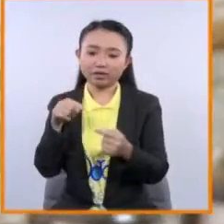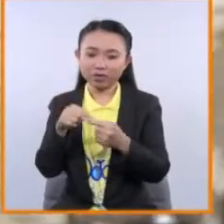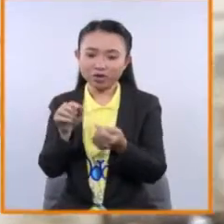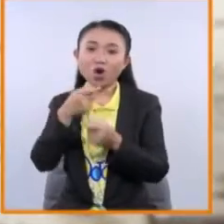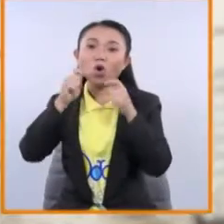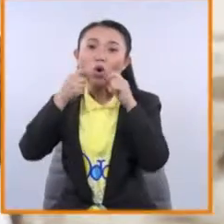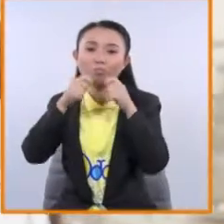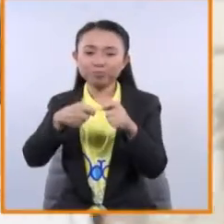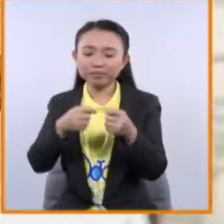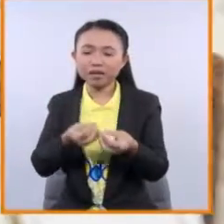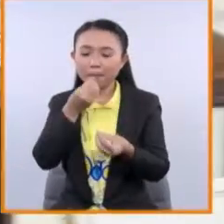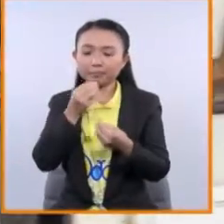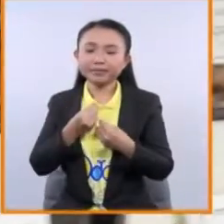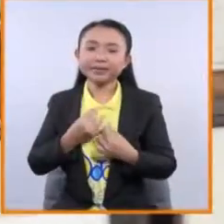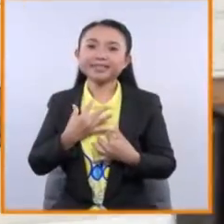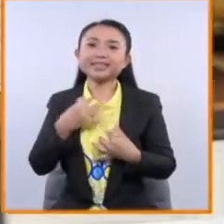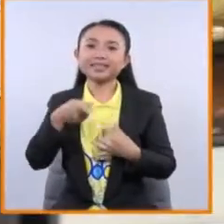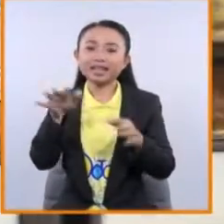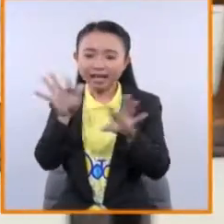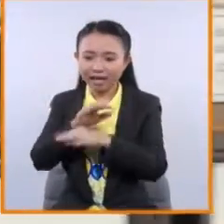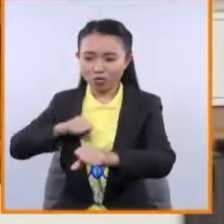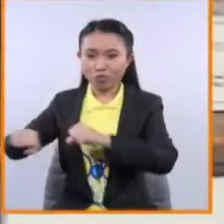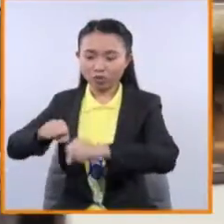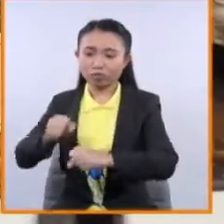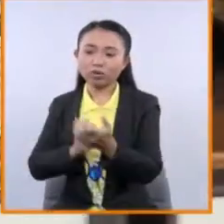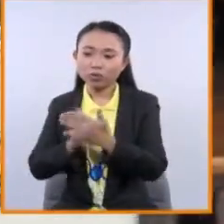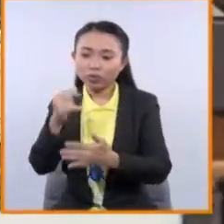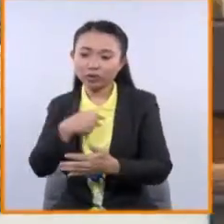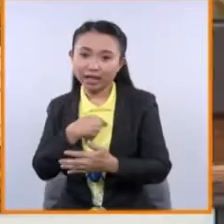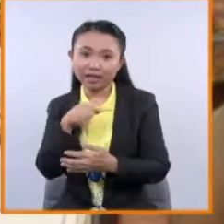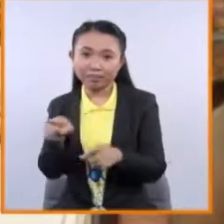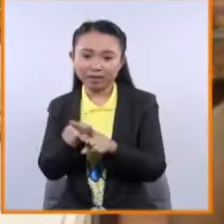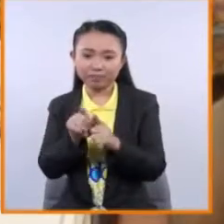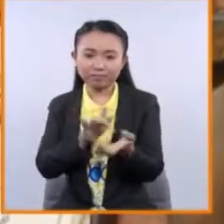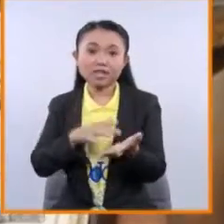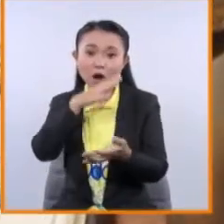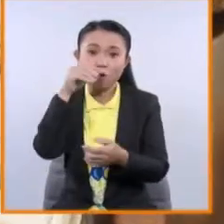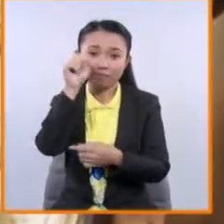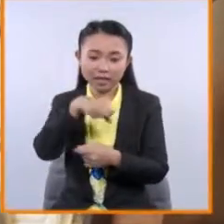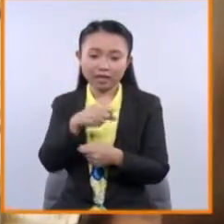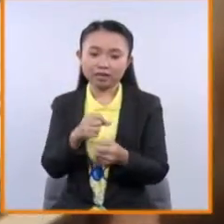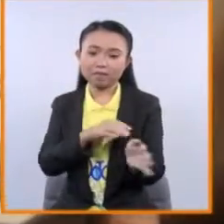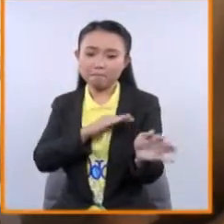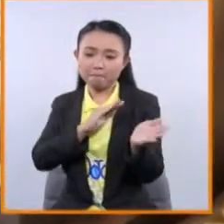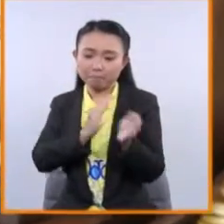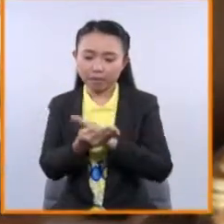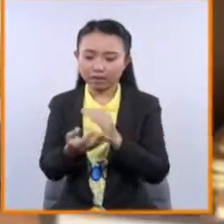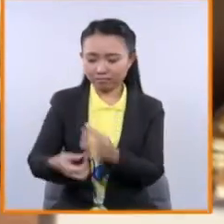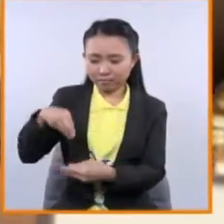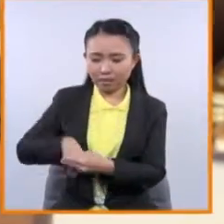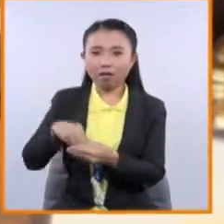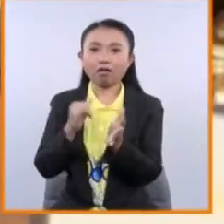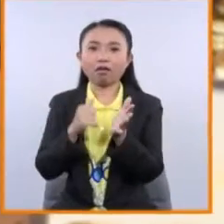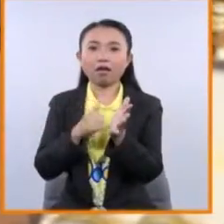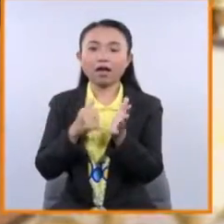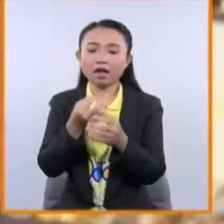นี่ยทำให้มันก็ตอบสนองเขาคือยังได้ทานยาหอมอยู่แต่ว่าพกพาได้ง่ายขึ้นรับประทานได้สะดวกขึ้นนะคะรสช